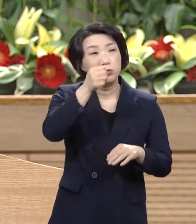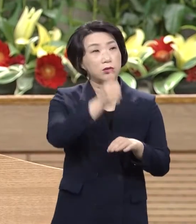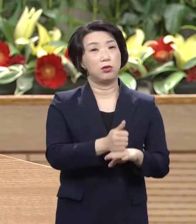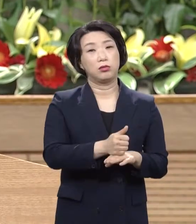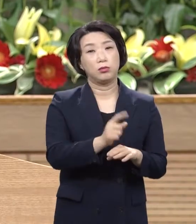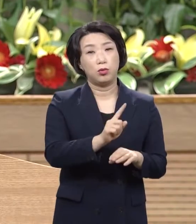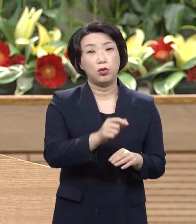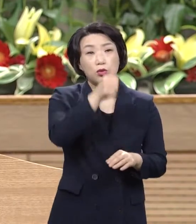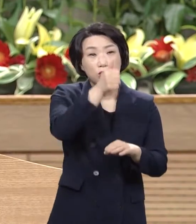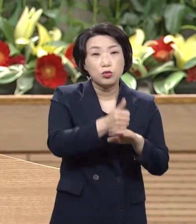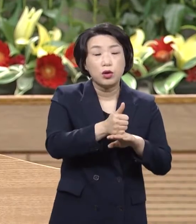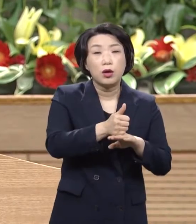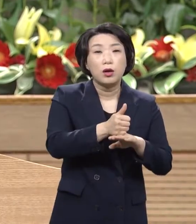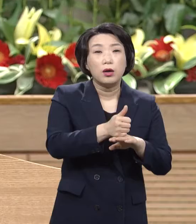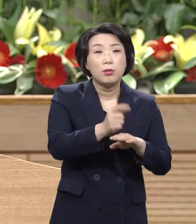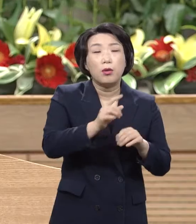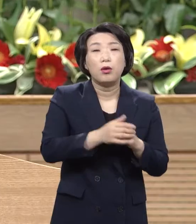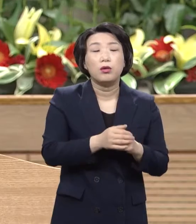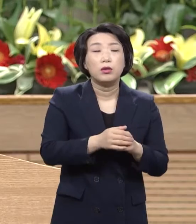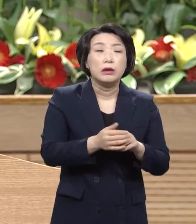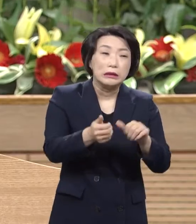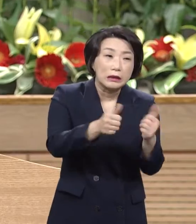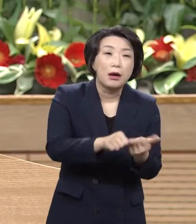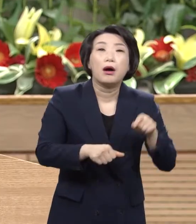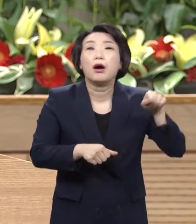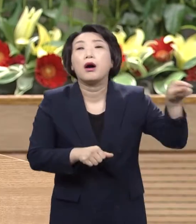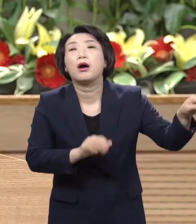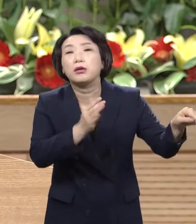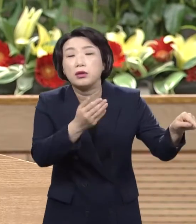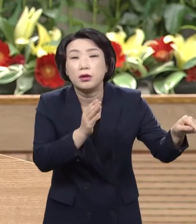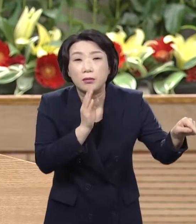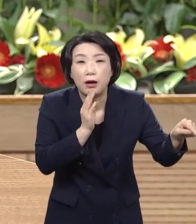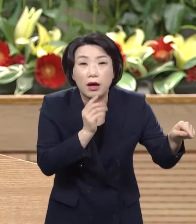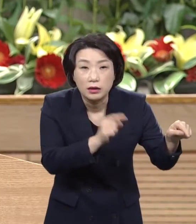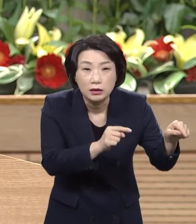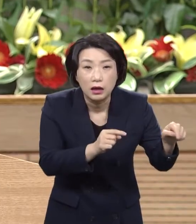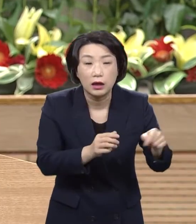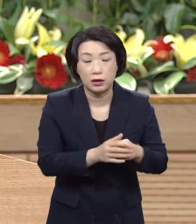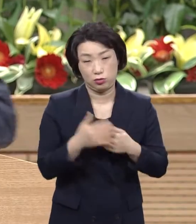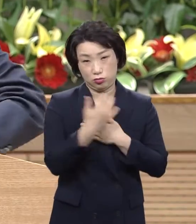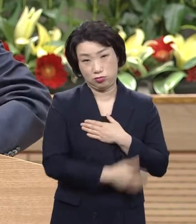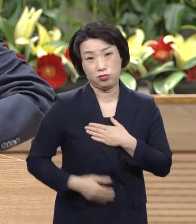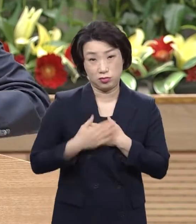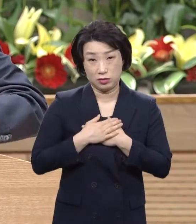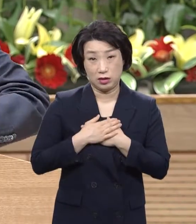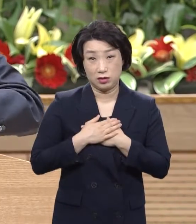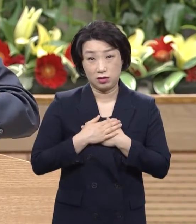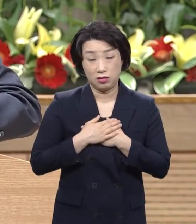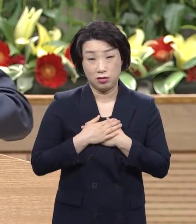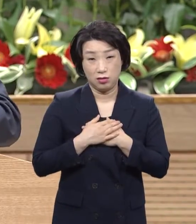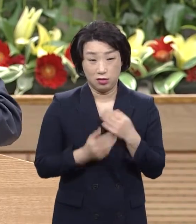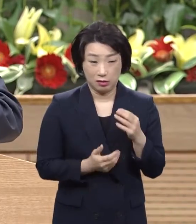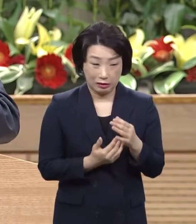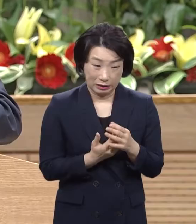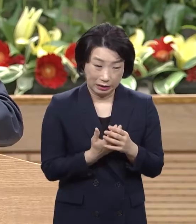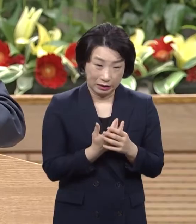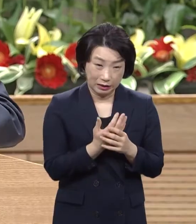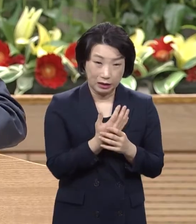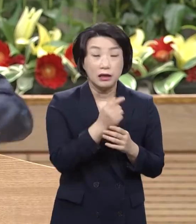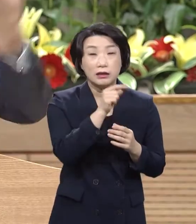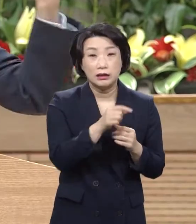결국은 죄값으로 사망을 가져오게 만드는 것이 육신 속에서 모락모락